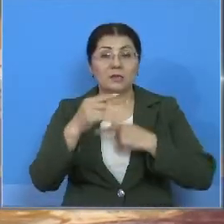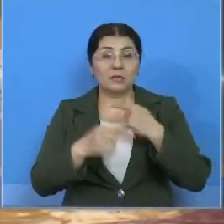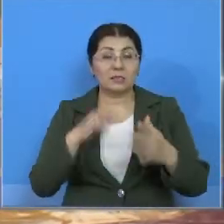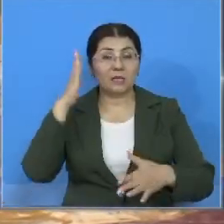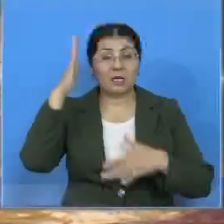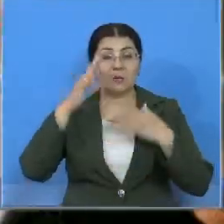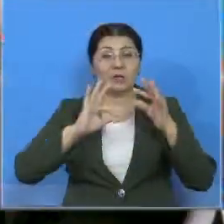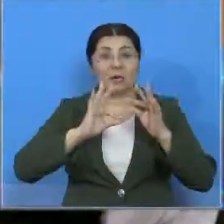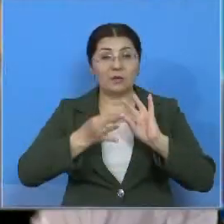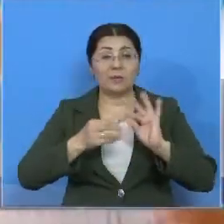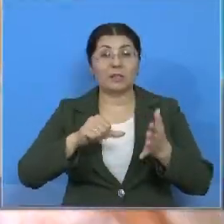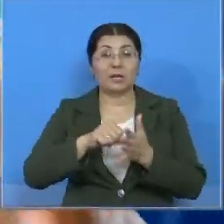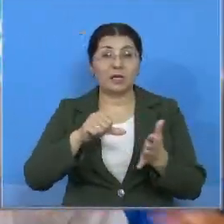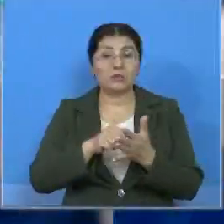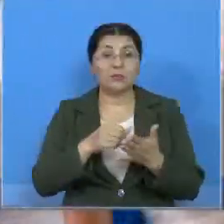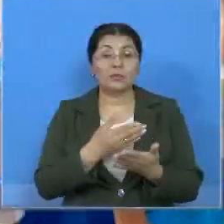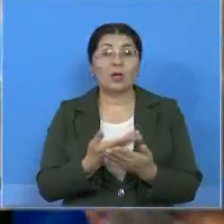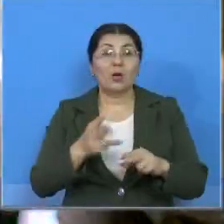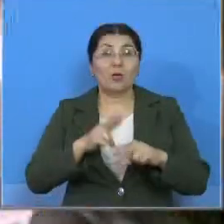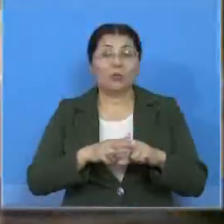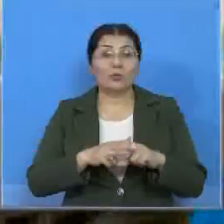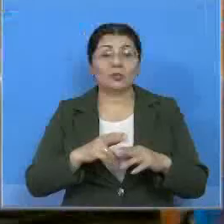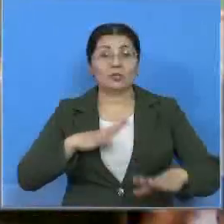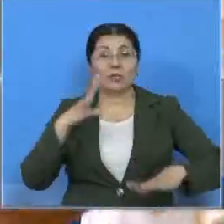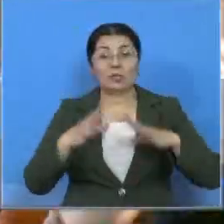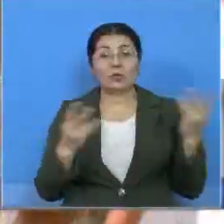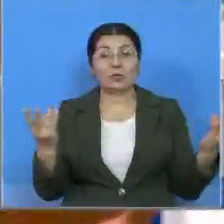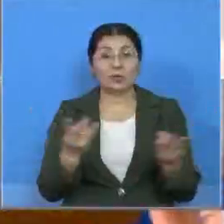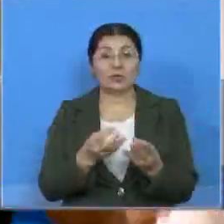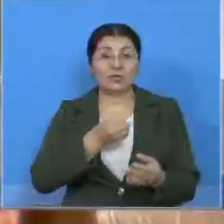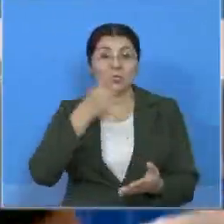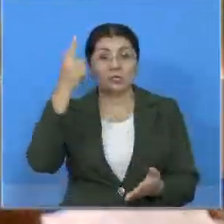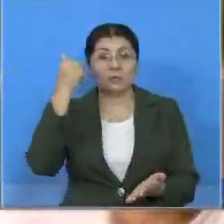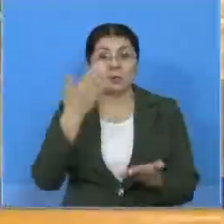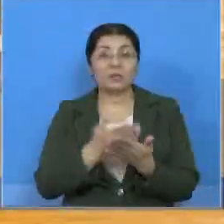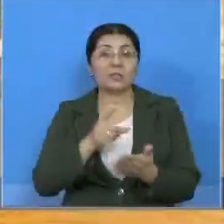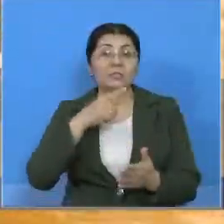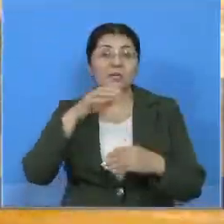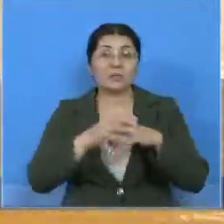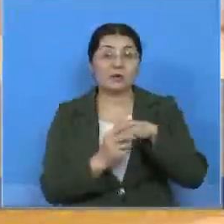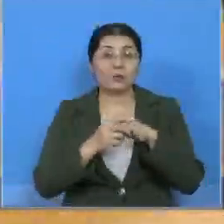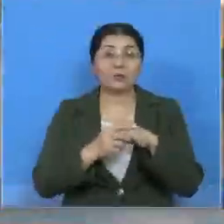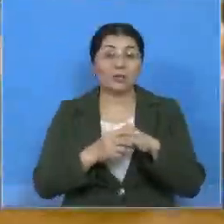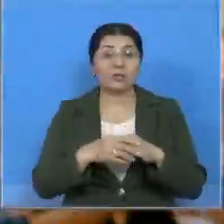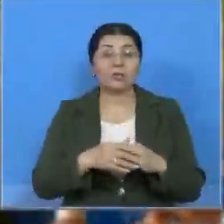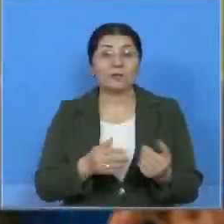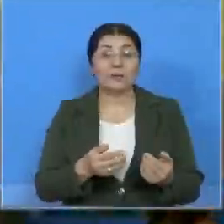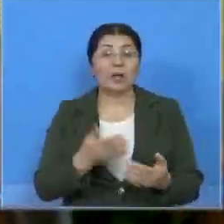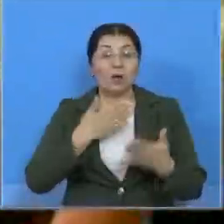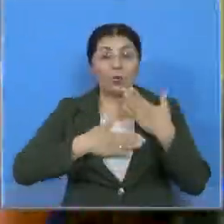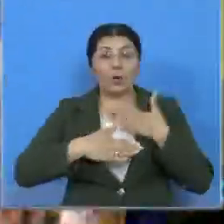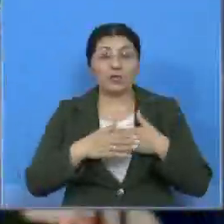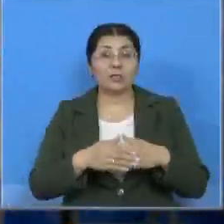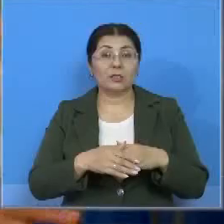олимпиада төрінде атой салып алтын алу. Әрине ол үшін талмай жаттығу керегін жақсы біледі. Айта кетейік, жас балуанның жетістігіне қуанған жерлестері